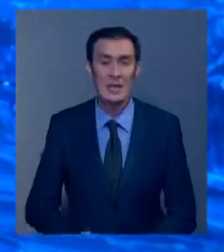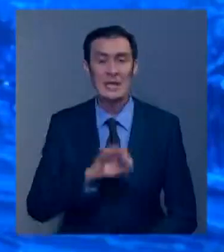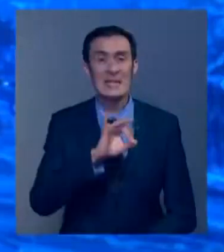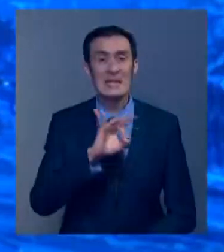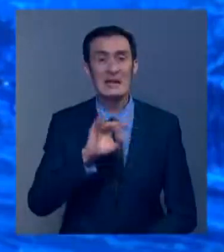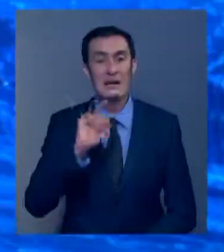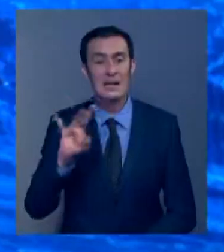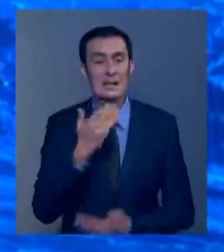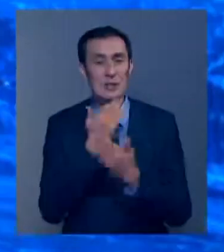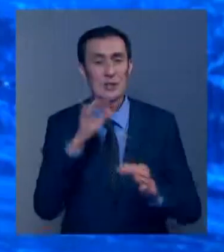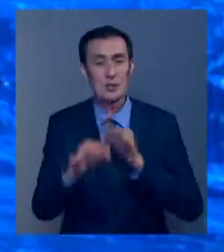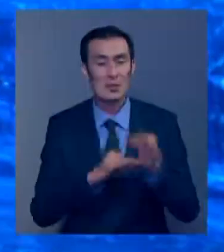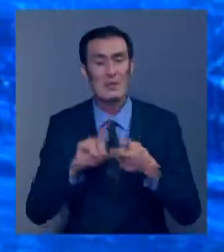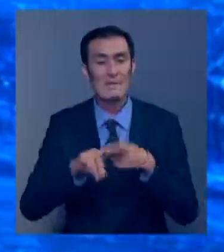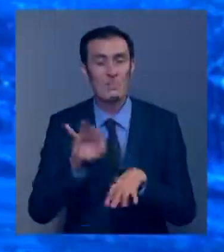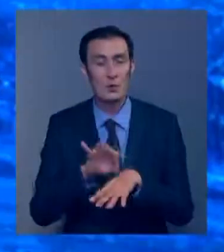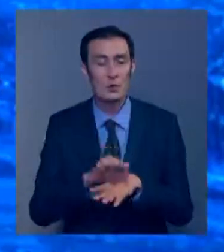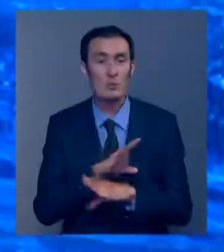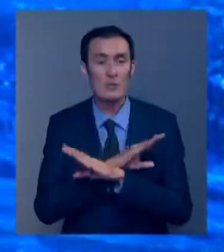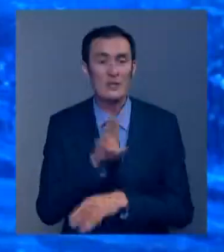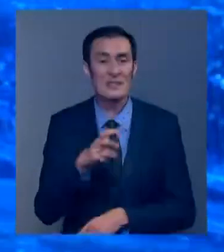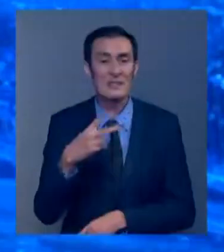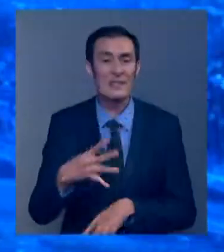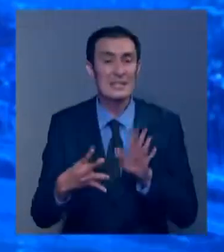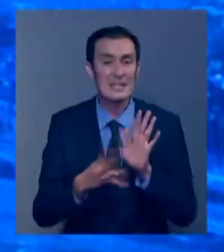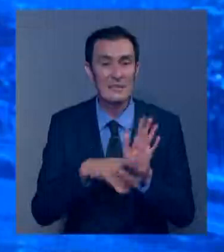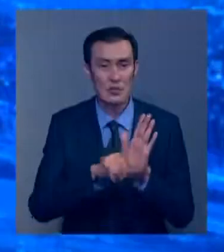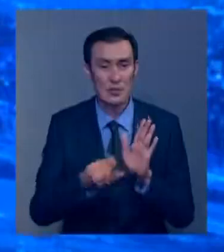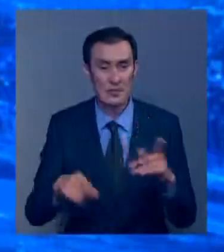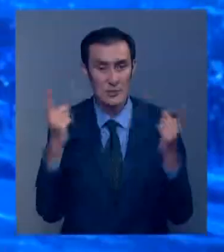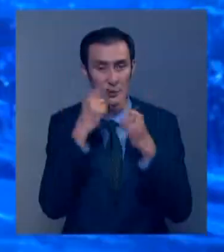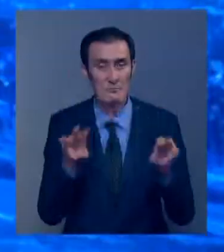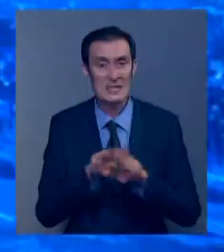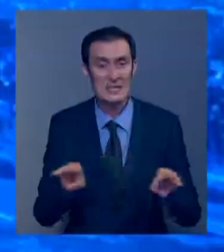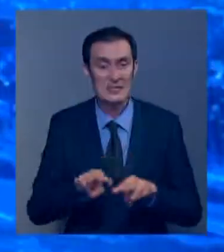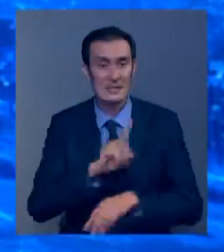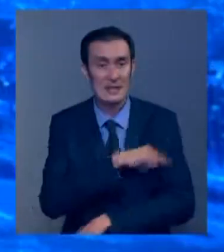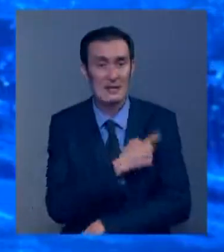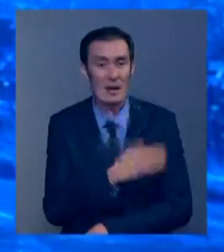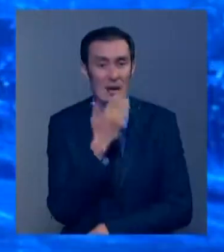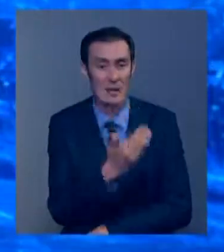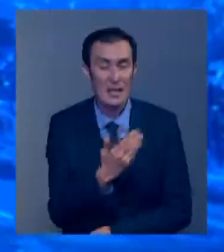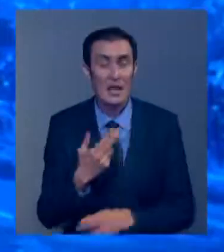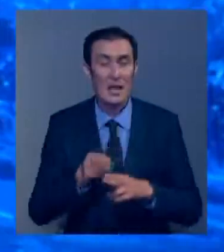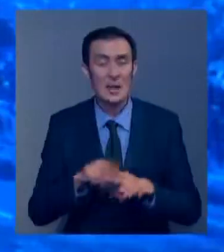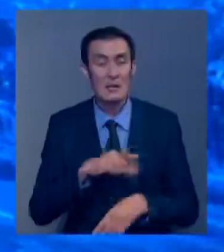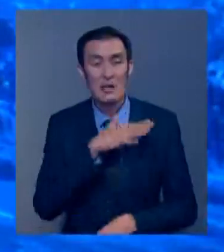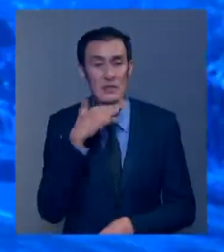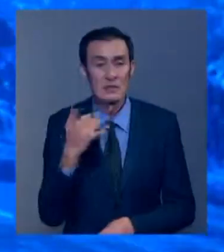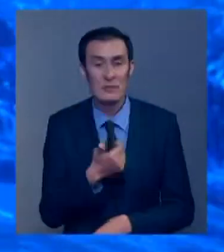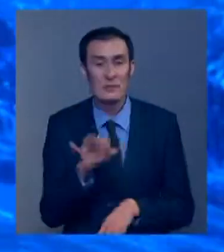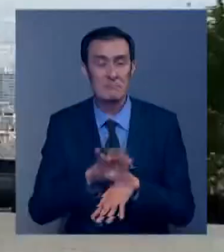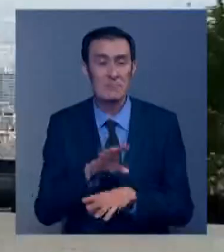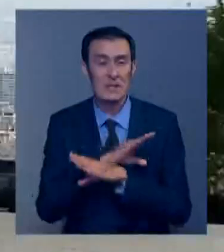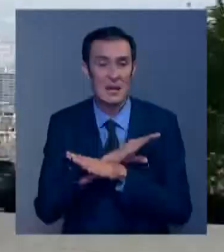В Иране за последние сутки коронавирус унес жизни 229 человек, сообщают в Министерстве здравоохранения. Это рекордное